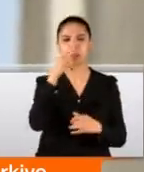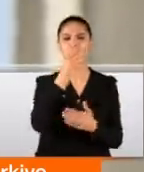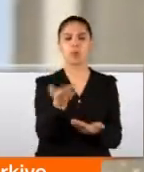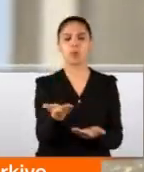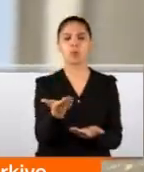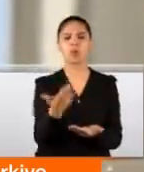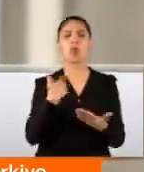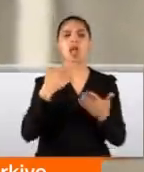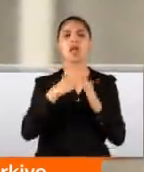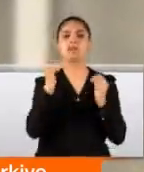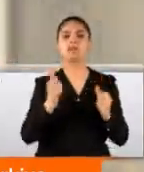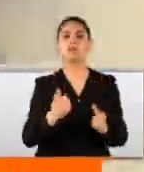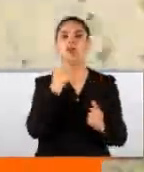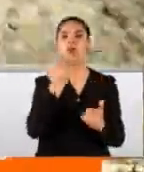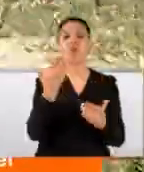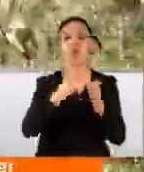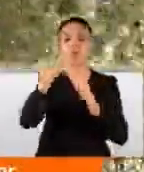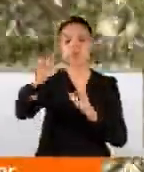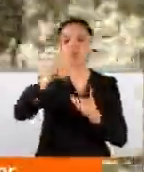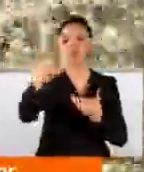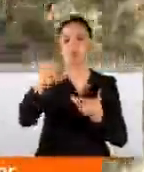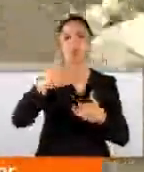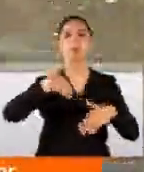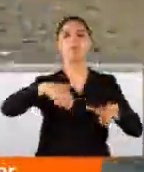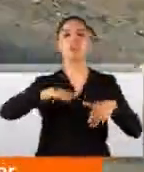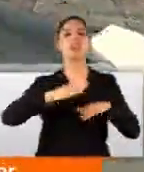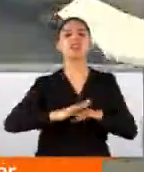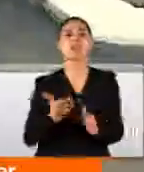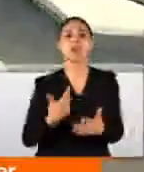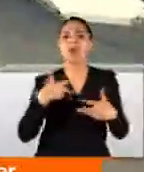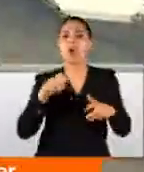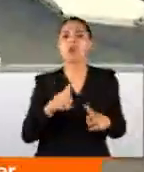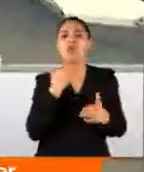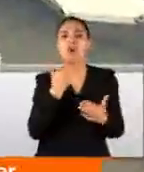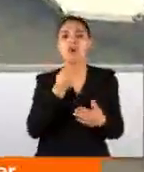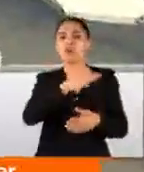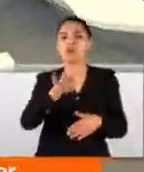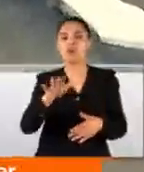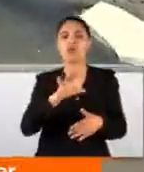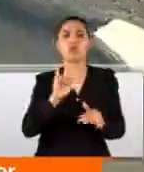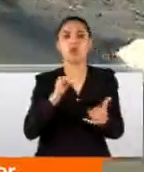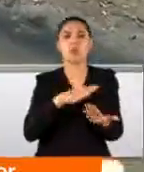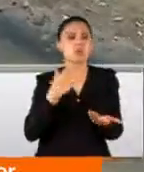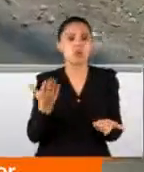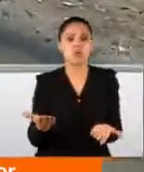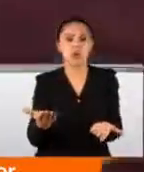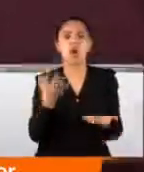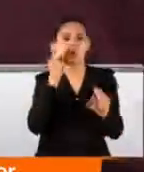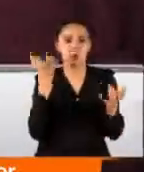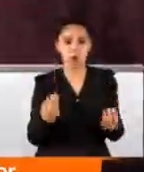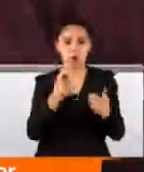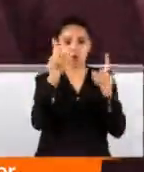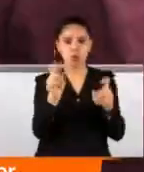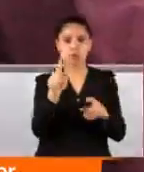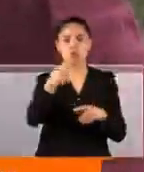buralar. Oturamıyor. Ama buralarda mesela evlerimiz buralarda. Bir piknik yapamıyor, bir oturamıyor buralarda. Çoluğumuz çocuğumuz oynuyor. Böyle olur mu?